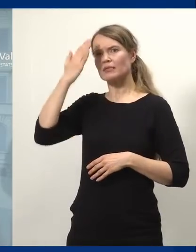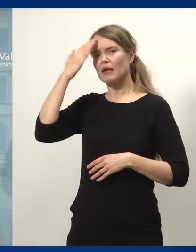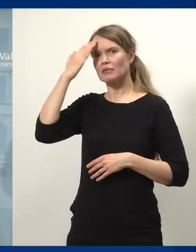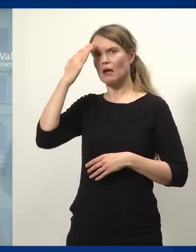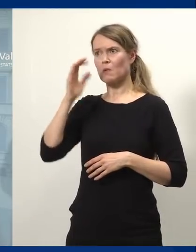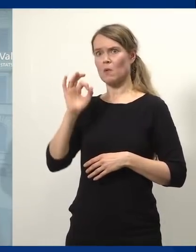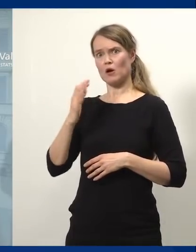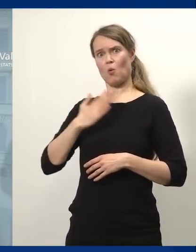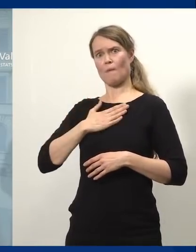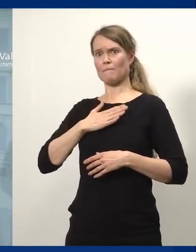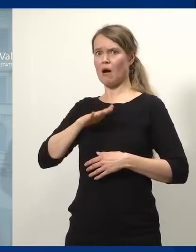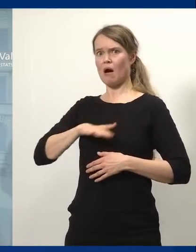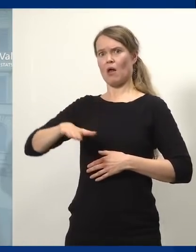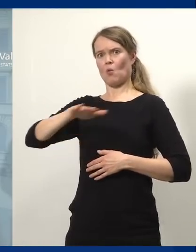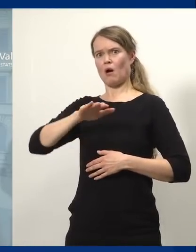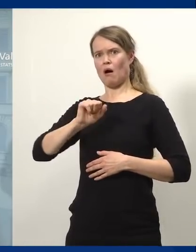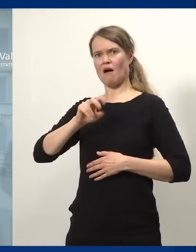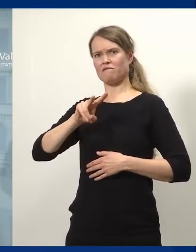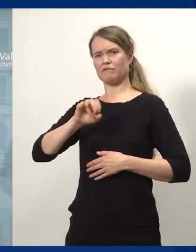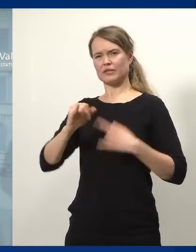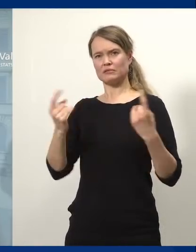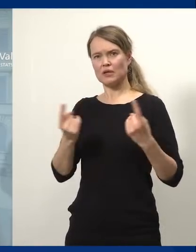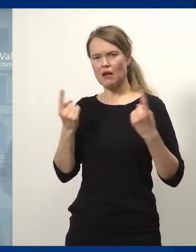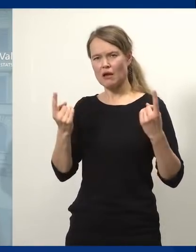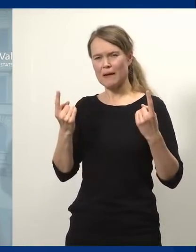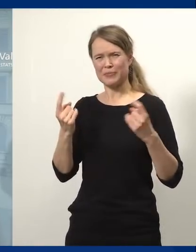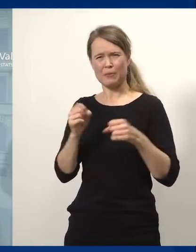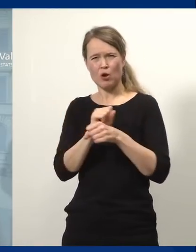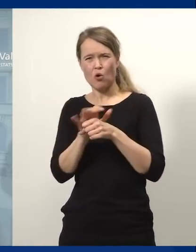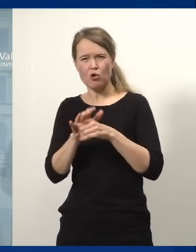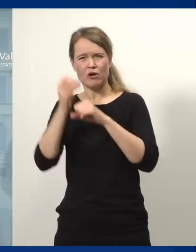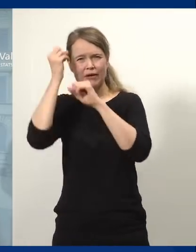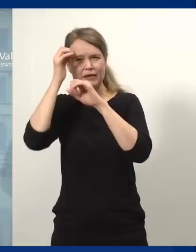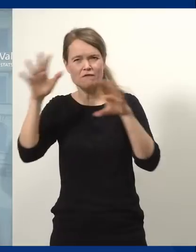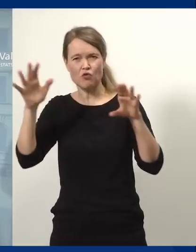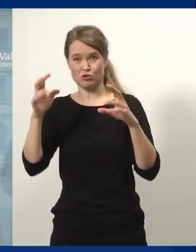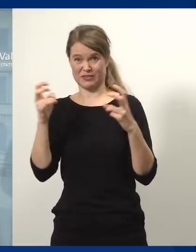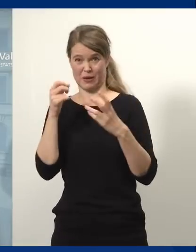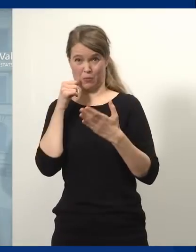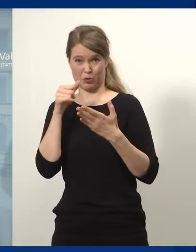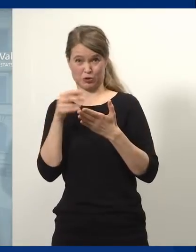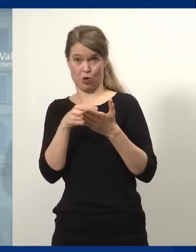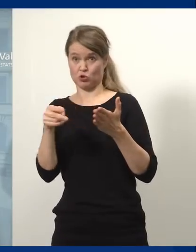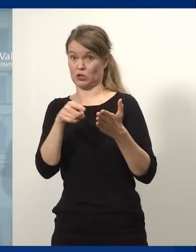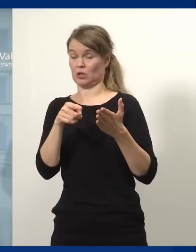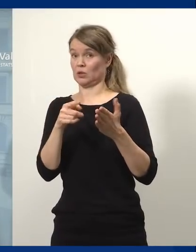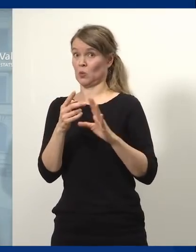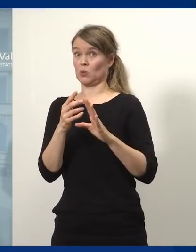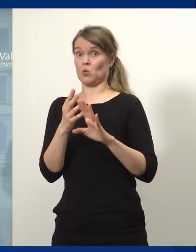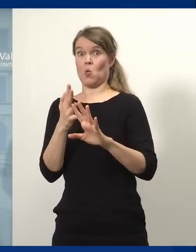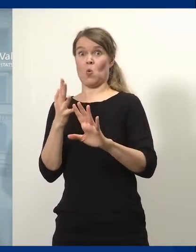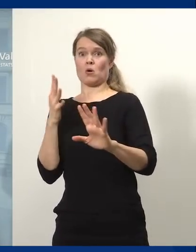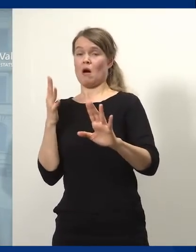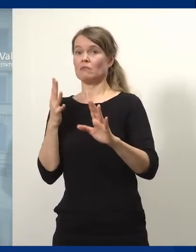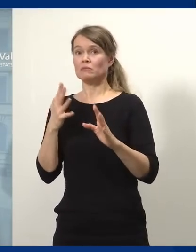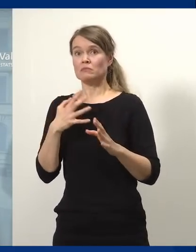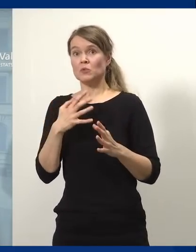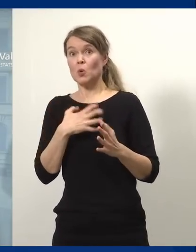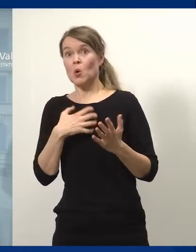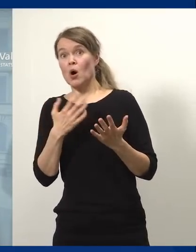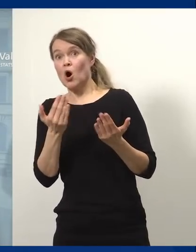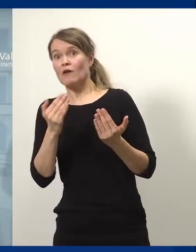aluehallintovirastonsa tilanteesta. Se koronainfo, sähköpostiosoite on niin ruuhkautunut, että vastausten saamiseen menee